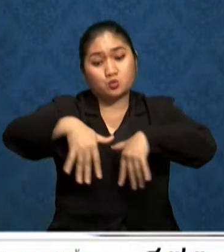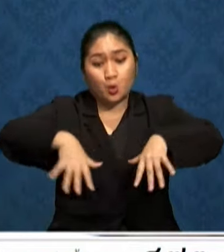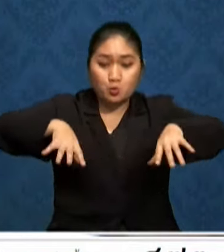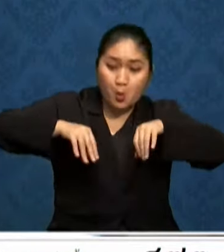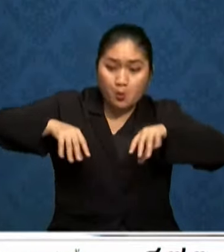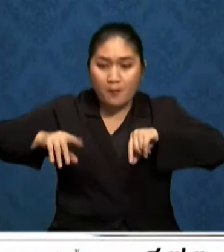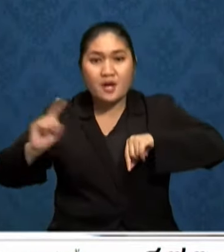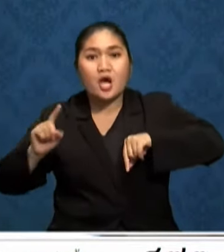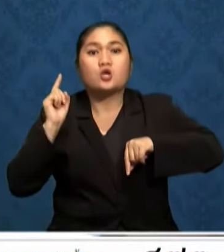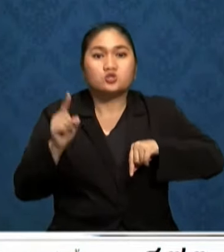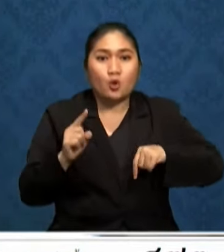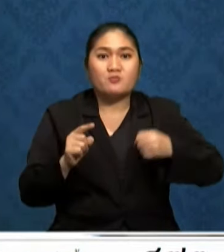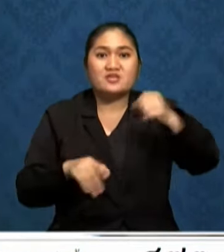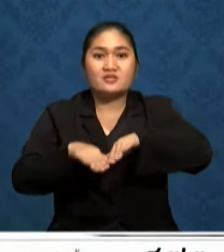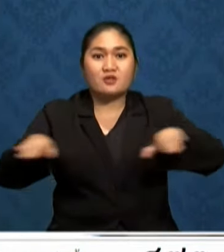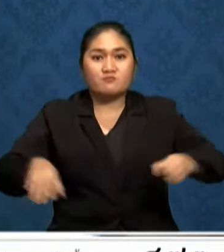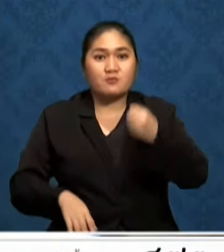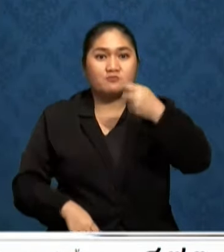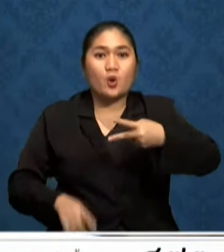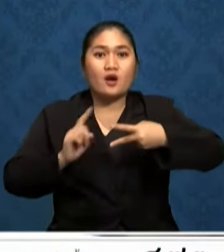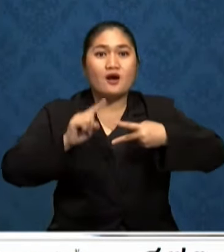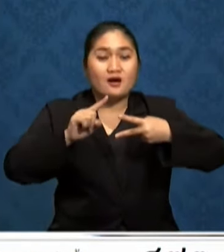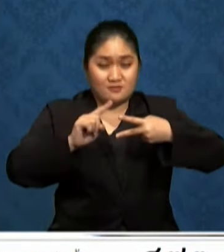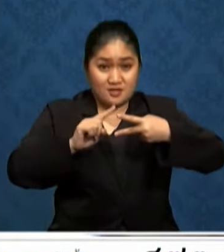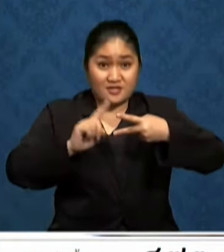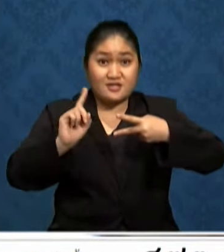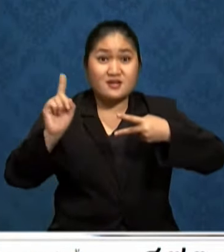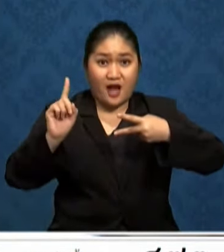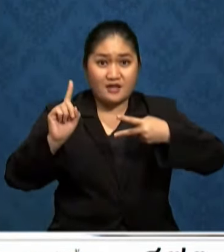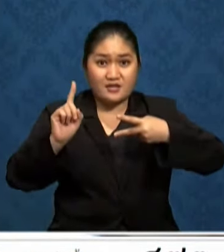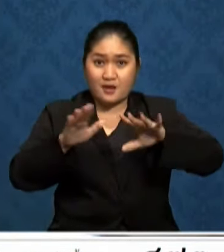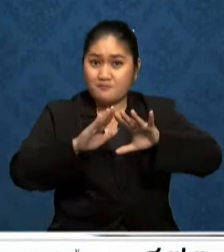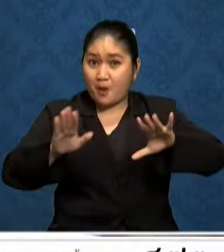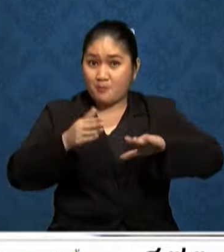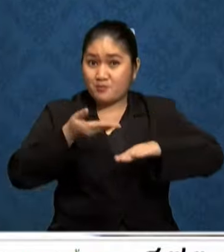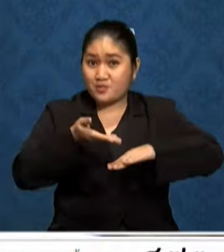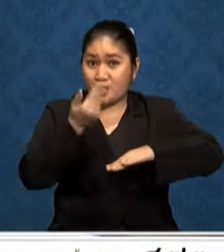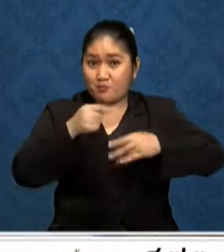ควรจะต้ผ่าน 2เกณสำคัญเกที่ 1 ครั